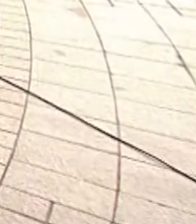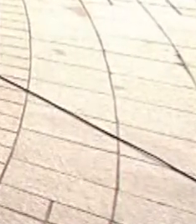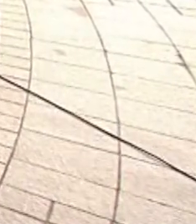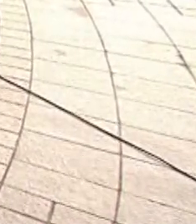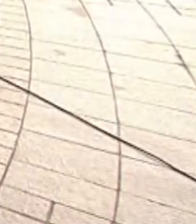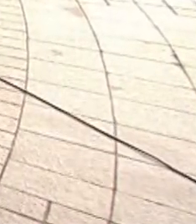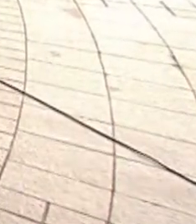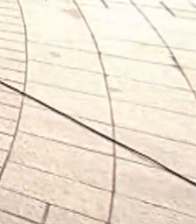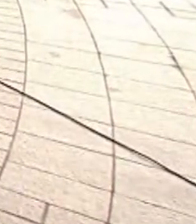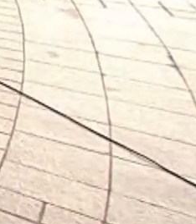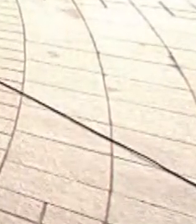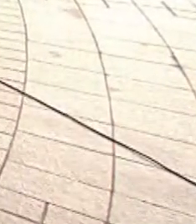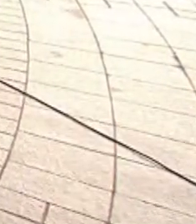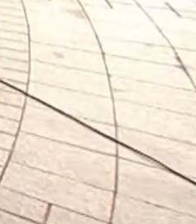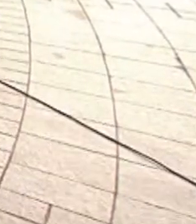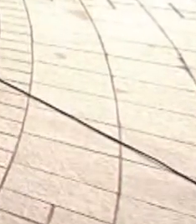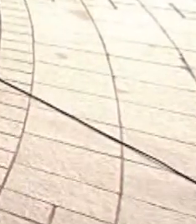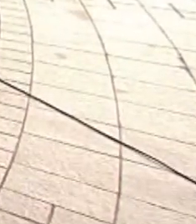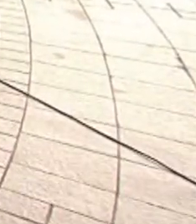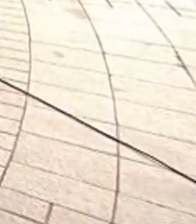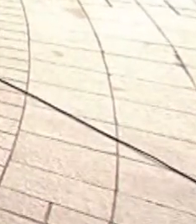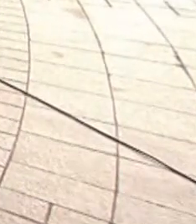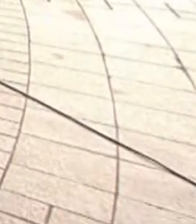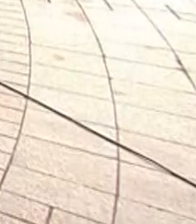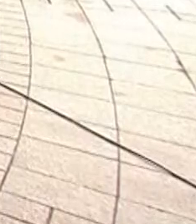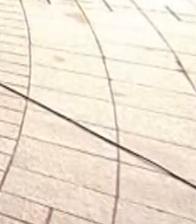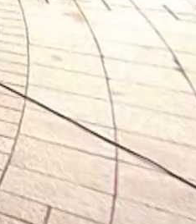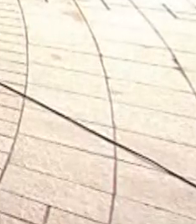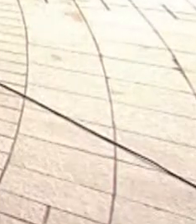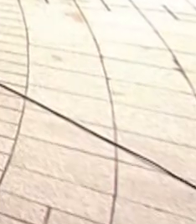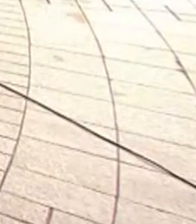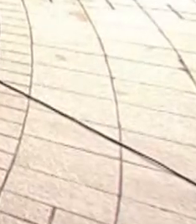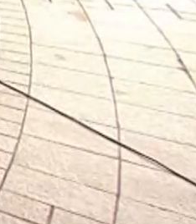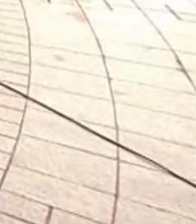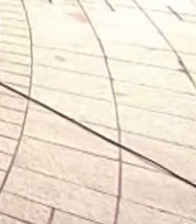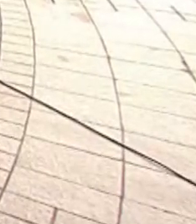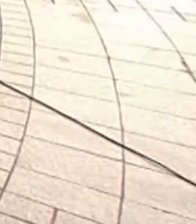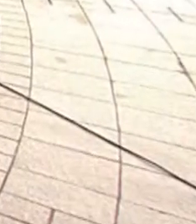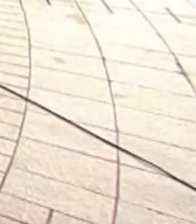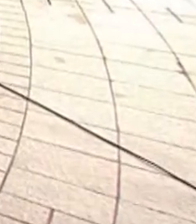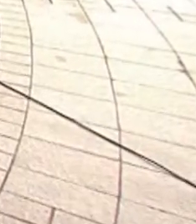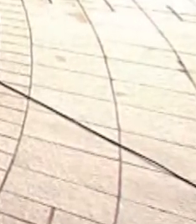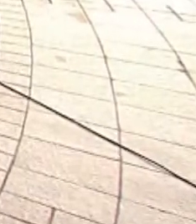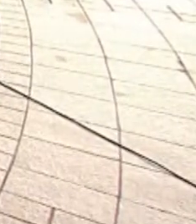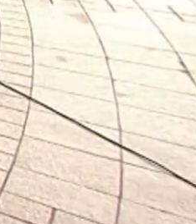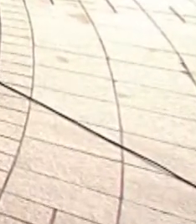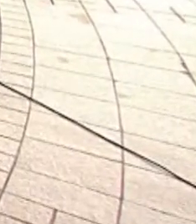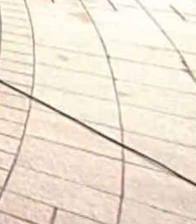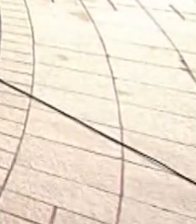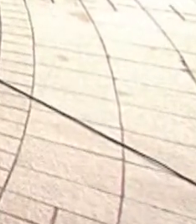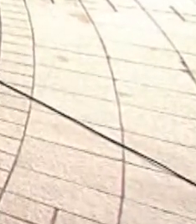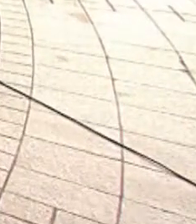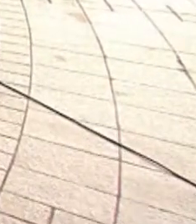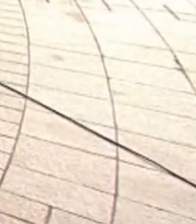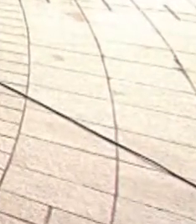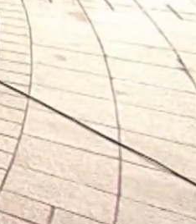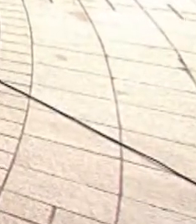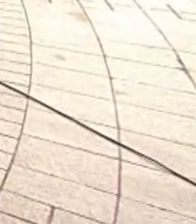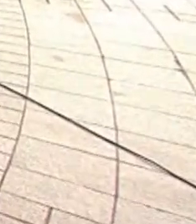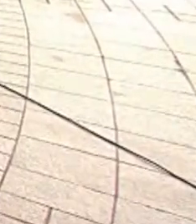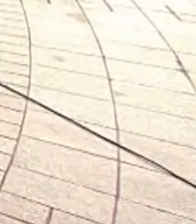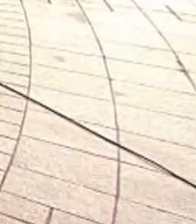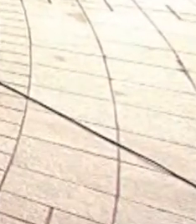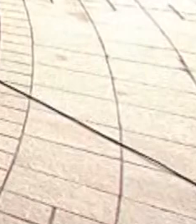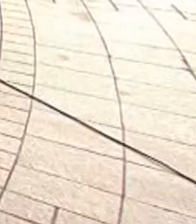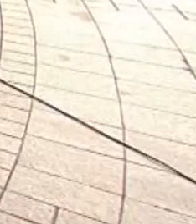측은 글을 올린 것은 맞지만 성매매는 하지 않았다라고 해명을 하고 있는데 과연 진실은 무엇일까요? 잠시 후에 이야기 나눠보겠습니다. 저는